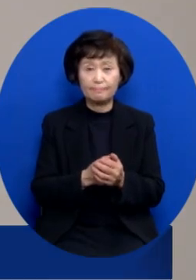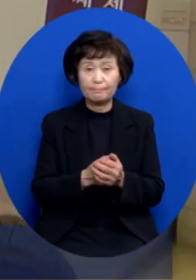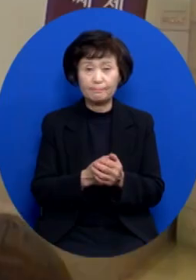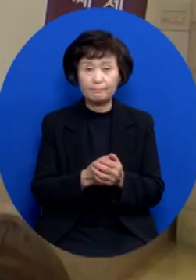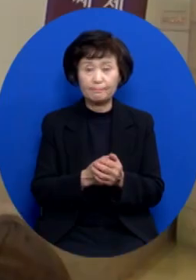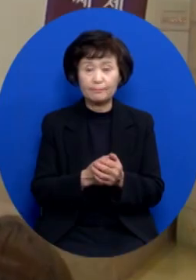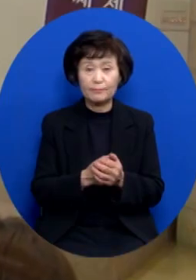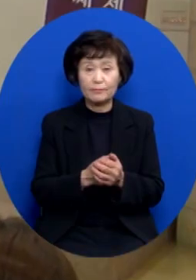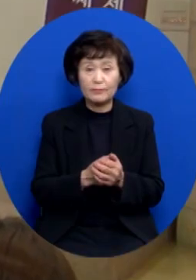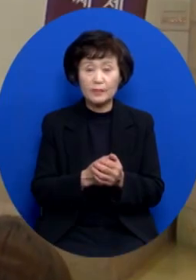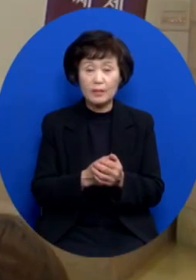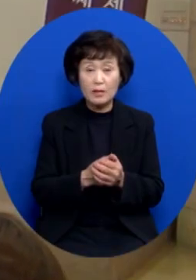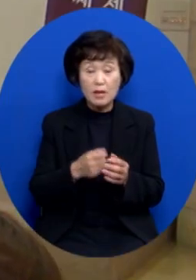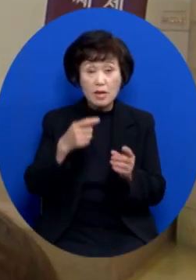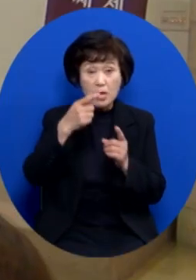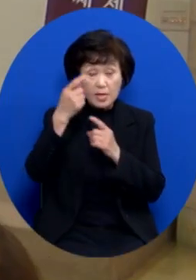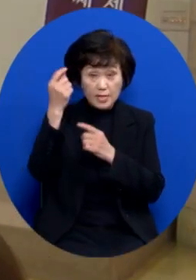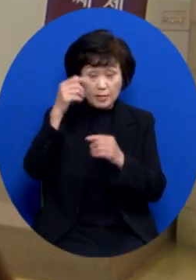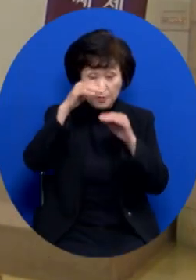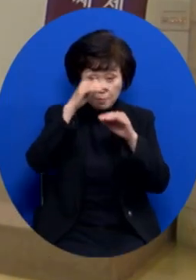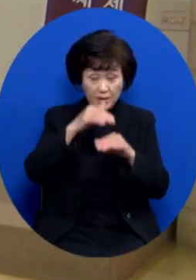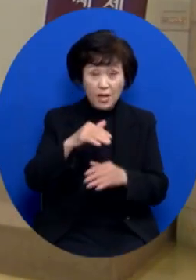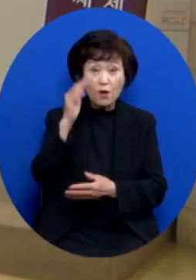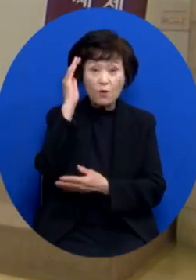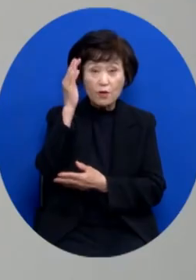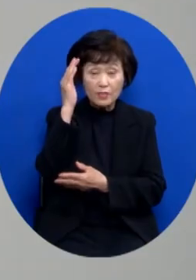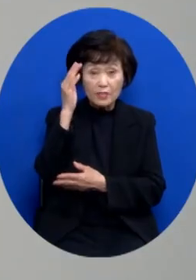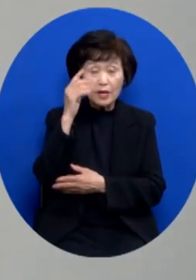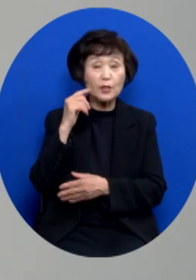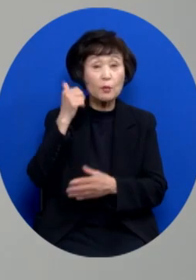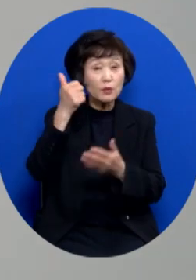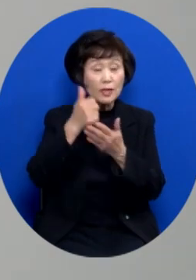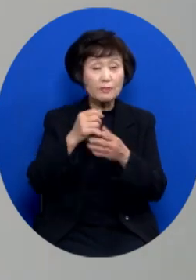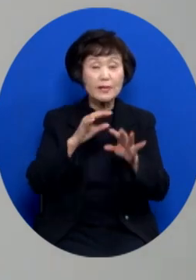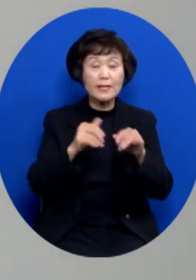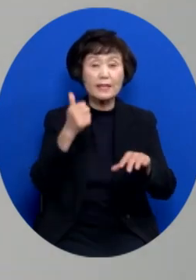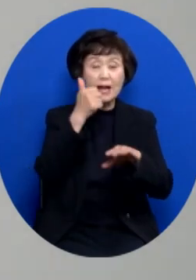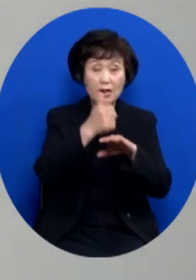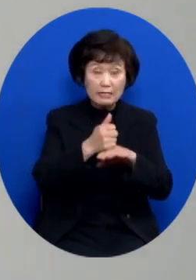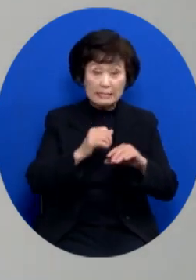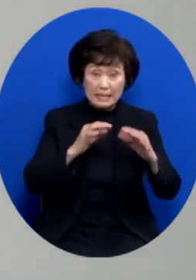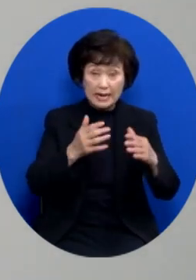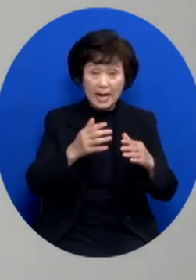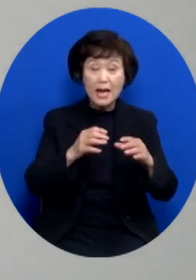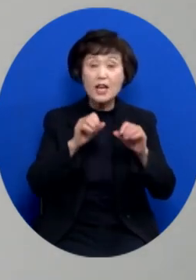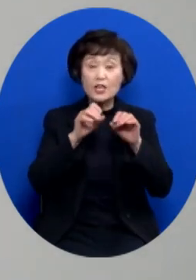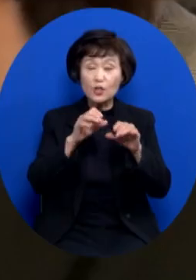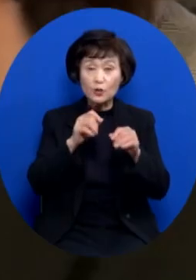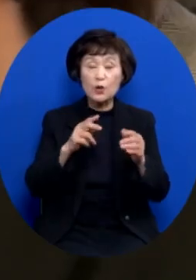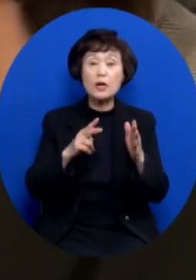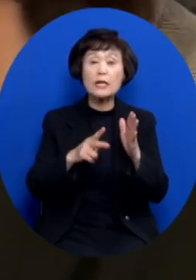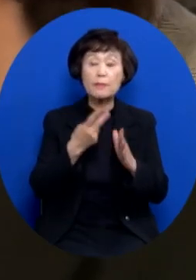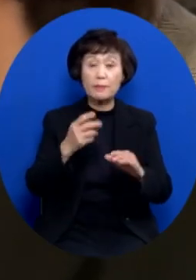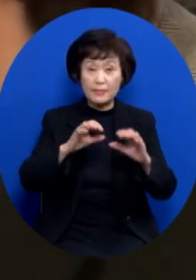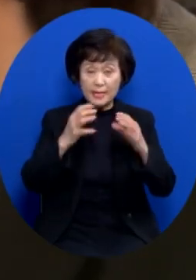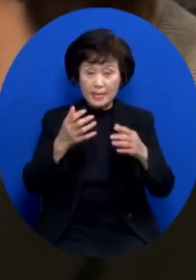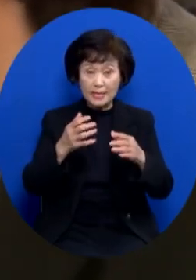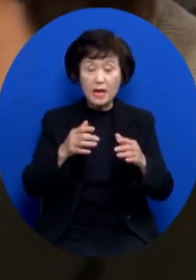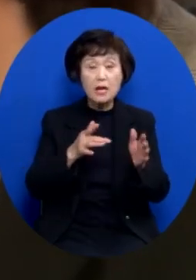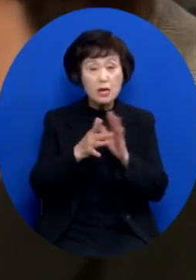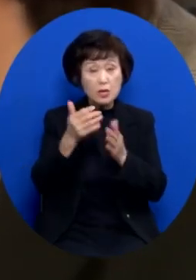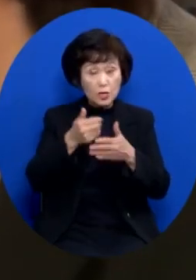주옵소서. 앞서 기념사를 전한 신화성 목사는 땅끝 선교 200번째 나라로 예수님이 탄생하신